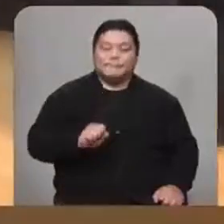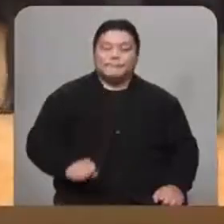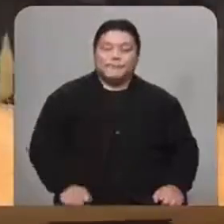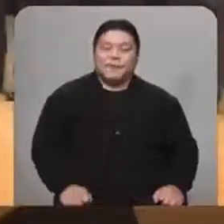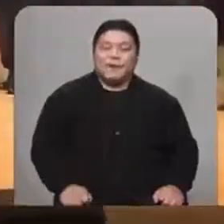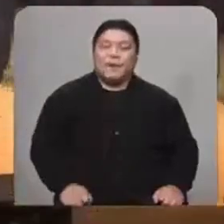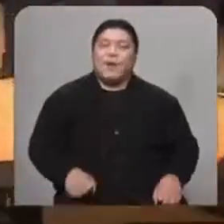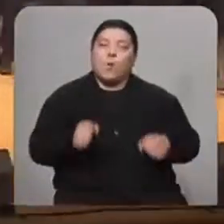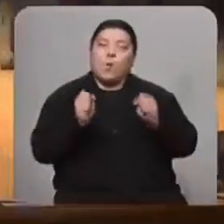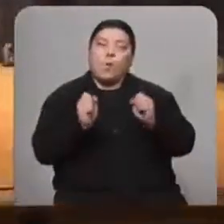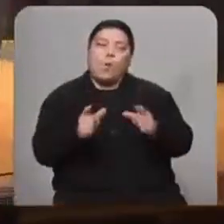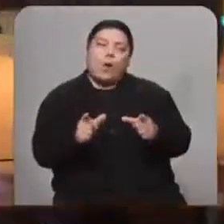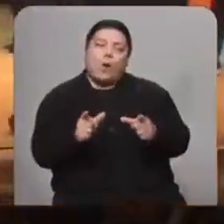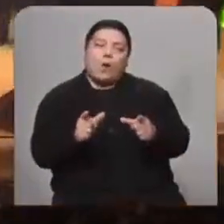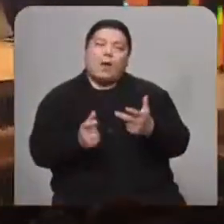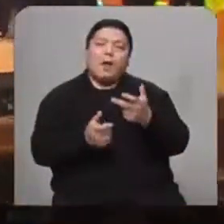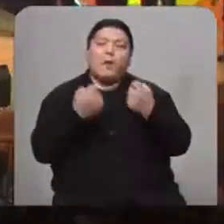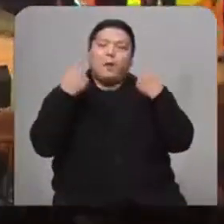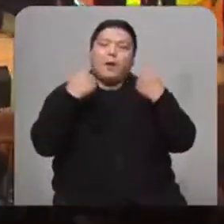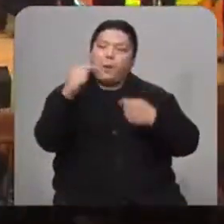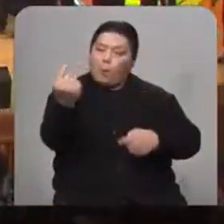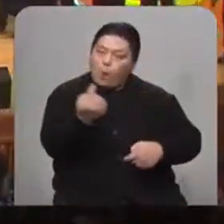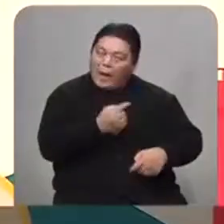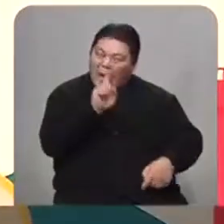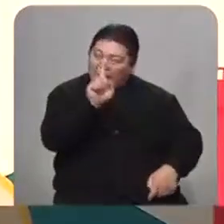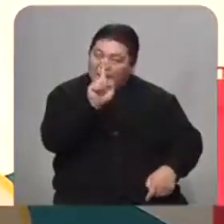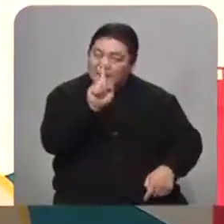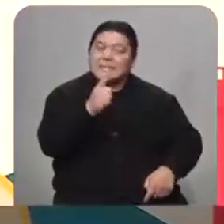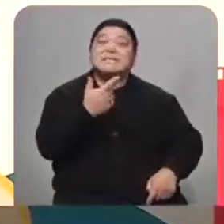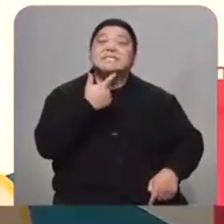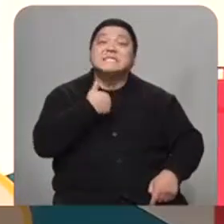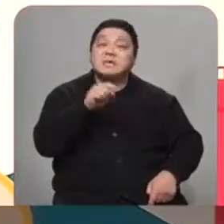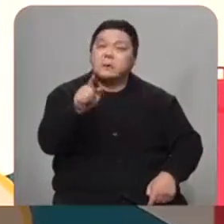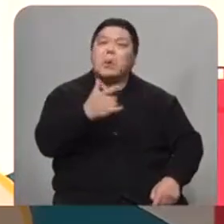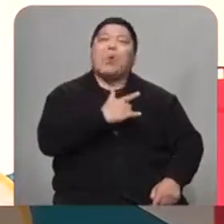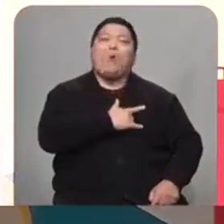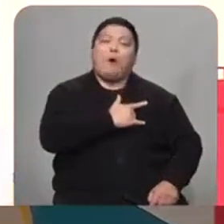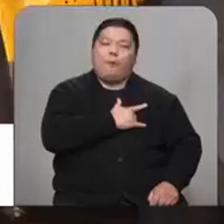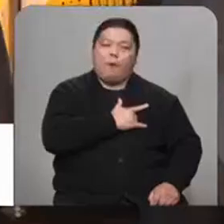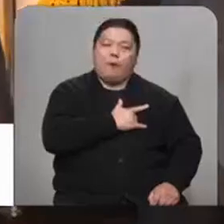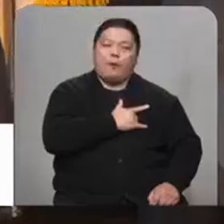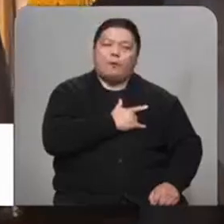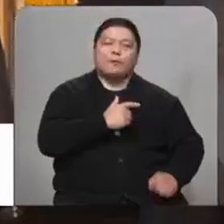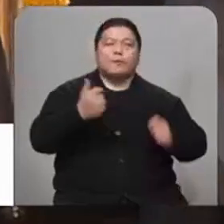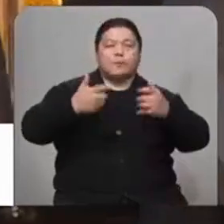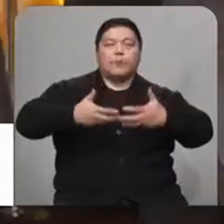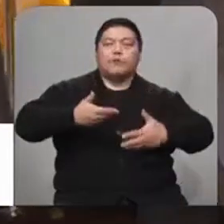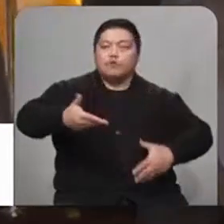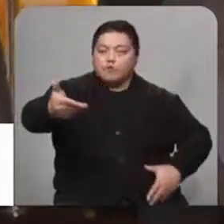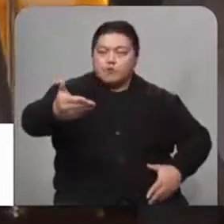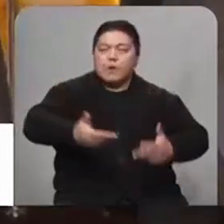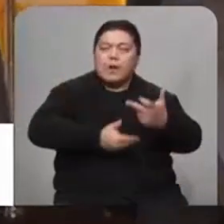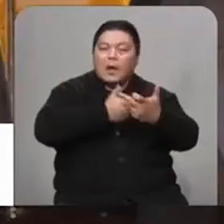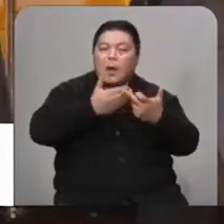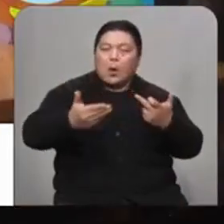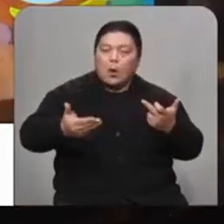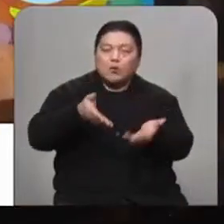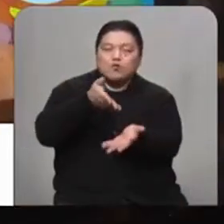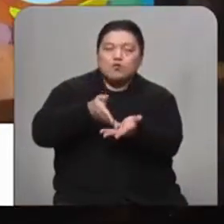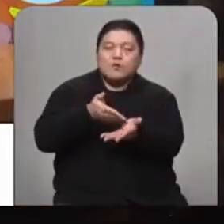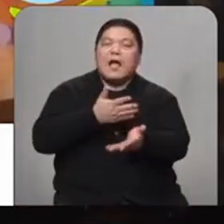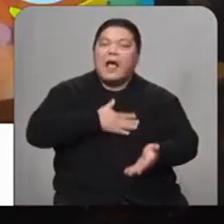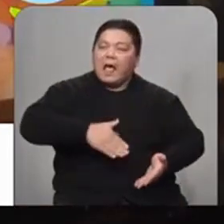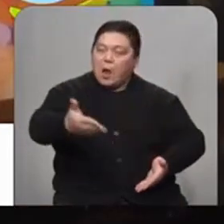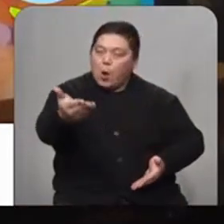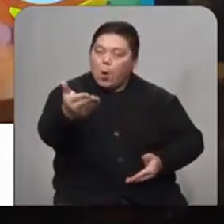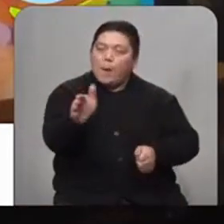맞아 관광객 회원제가 도입됩니다. 관광객들에게 주기적으로 강원도 소식을 전하고 특별한 혜택을 줘서